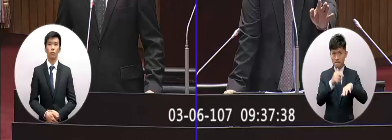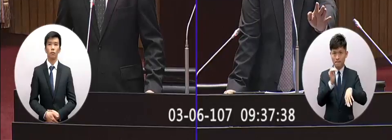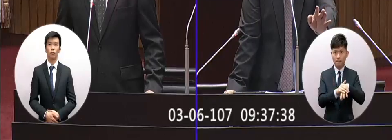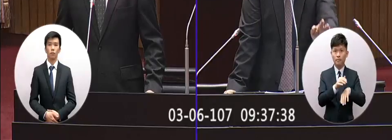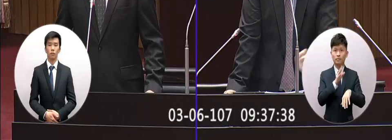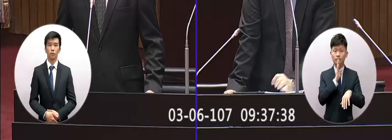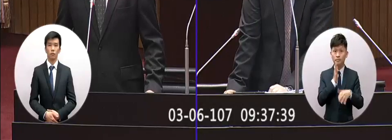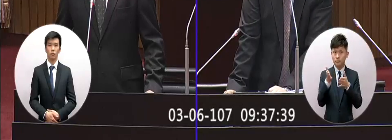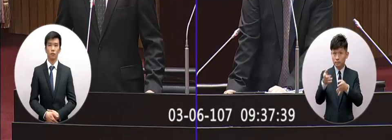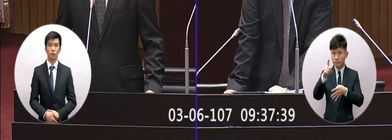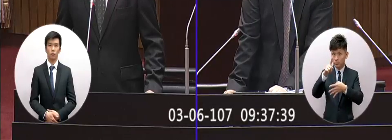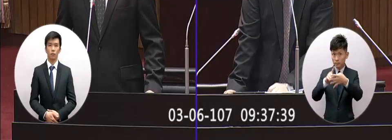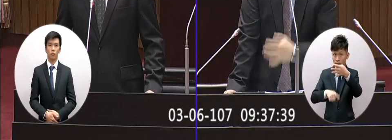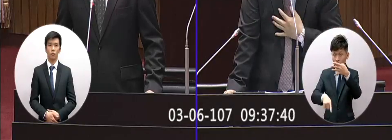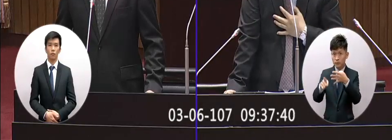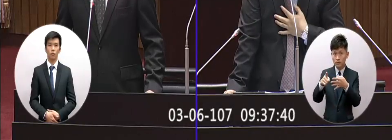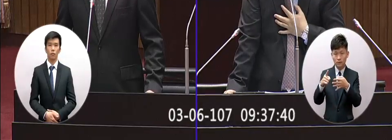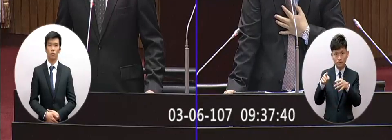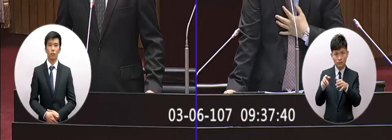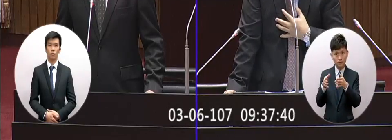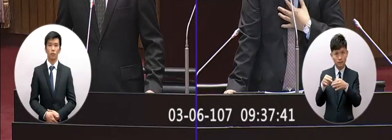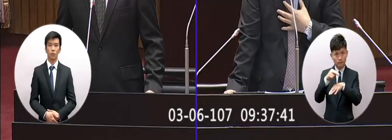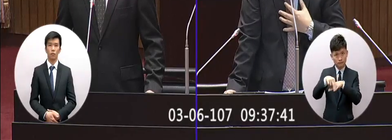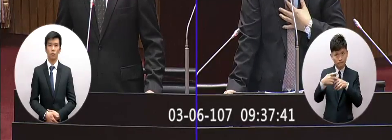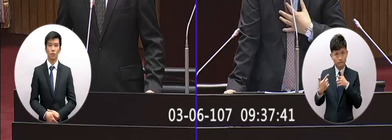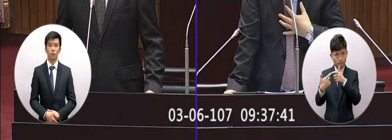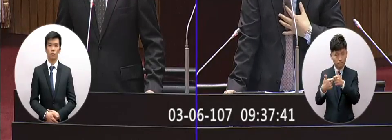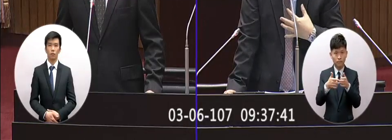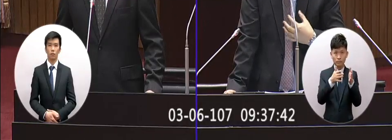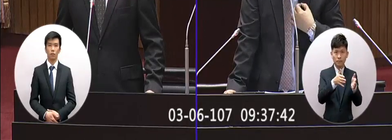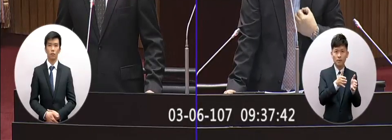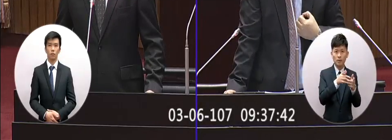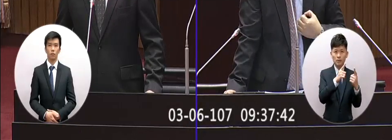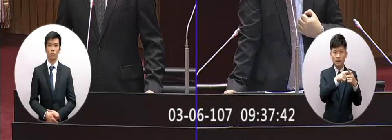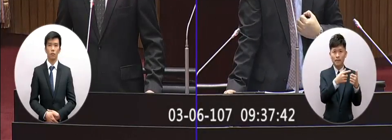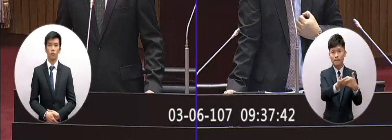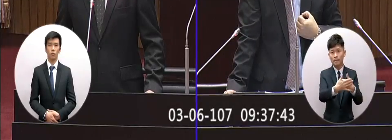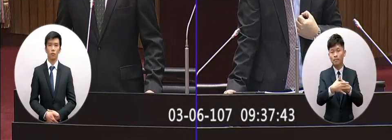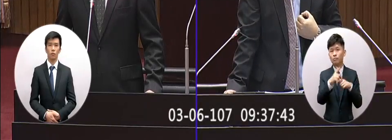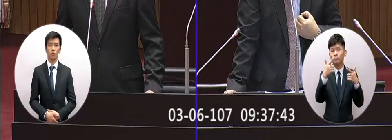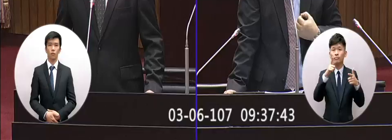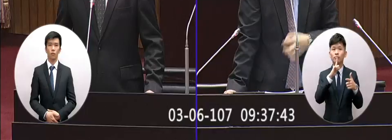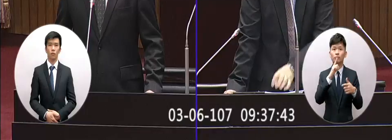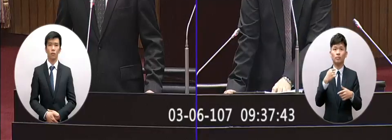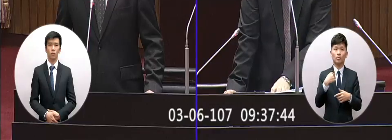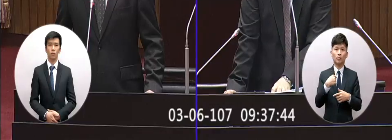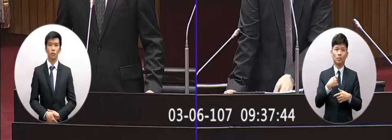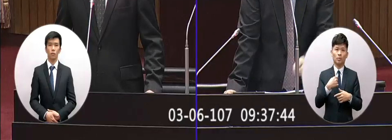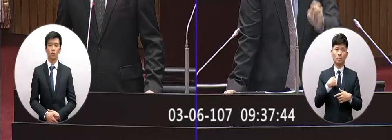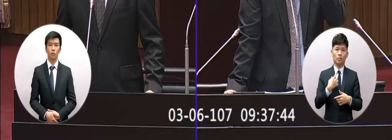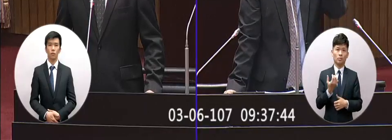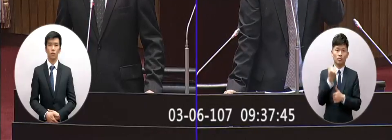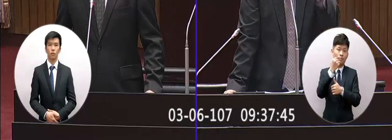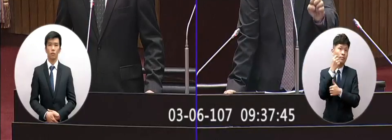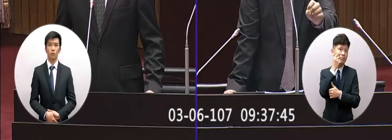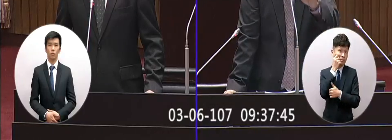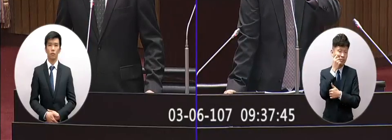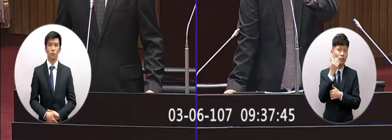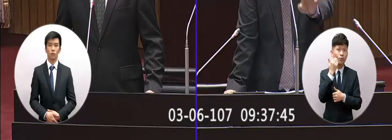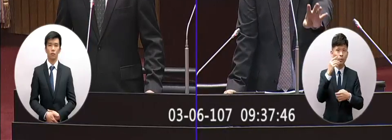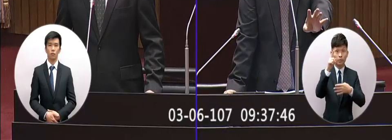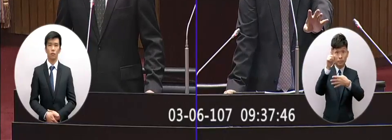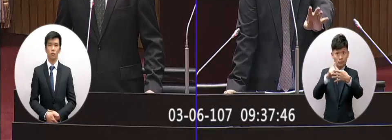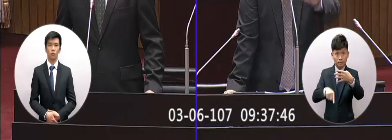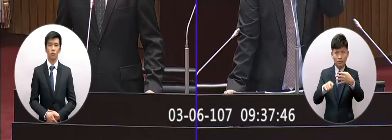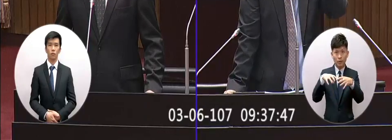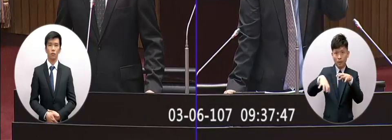之于事，不责于人，因为责于人的话，非操之在我。那事的部分，我们如果创造在